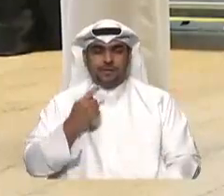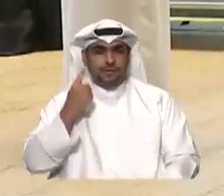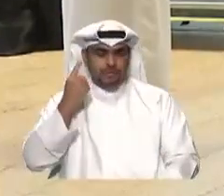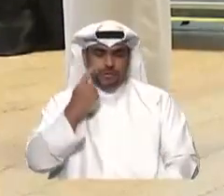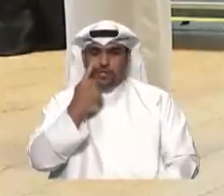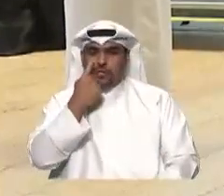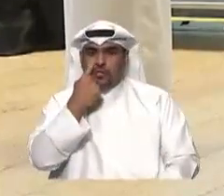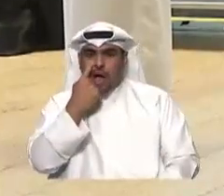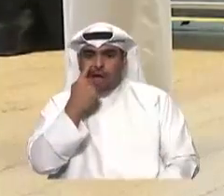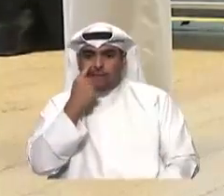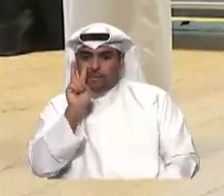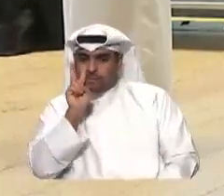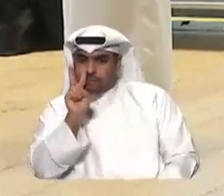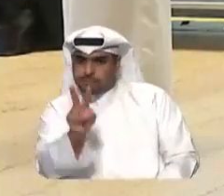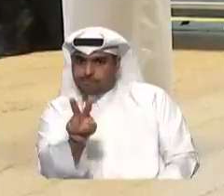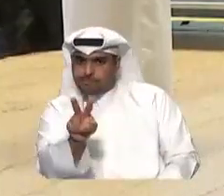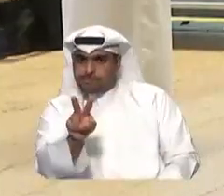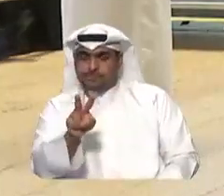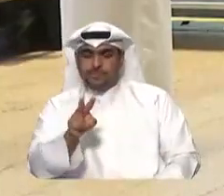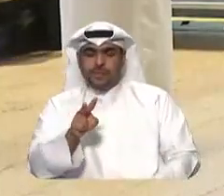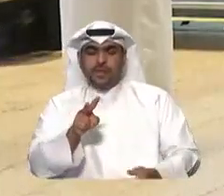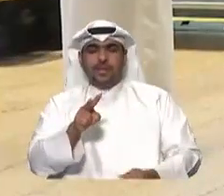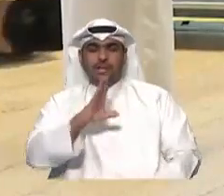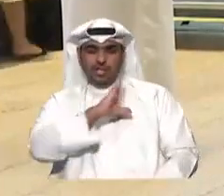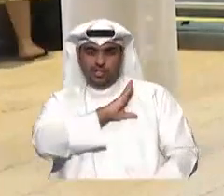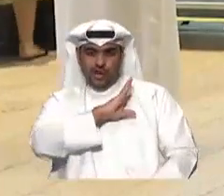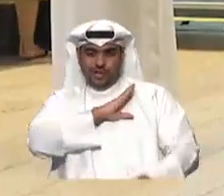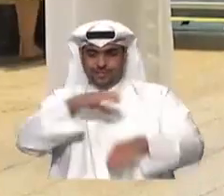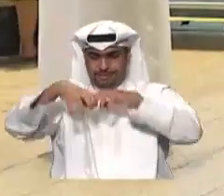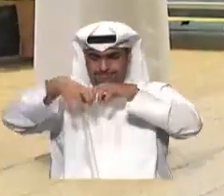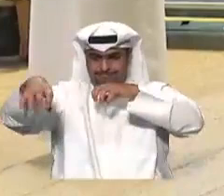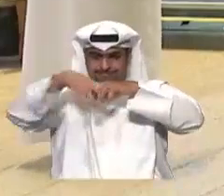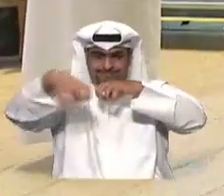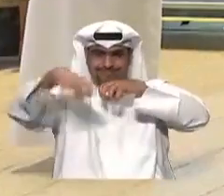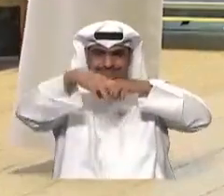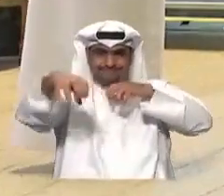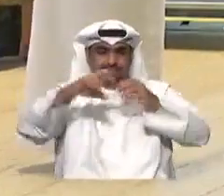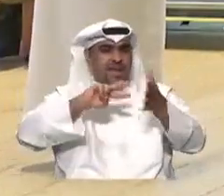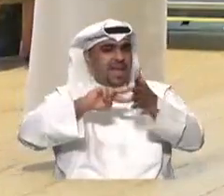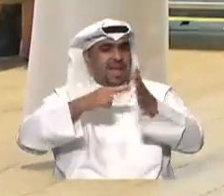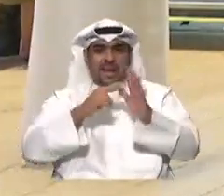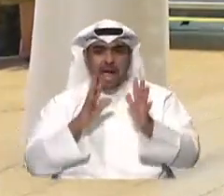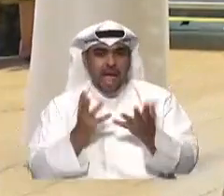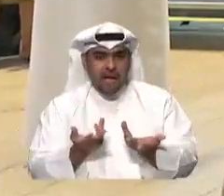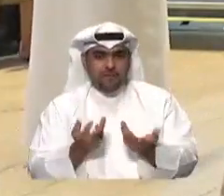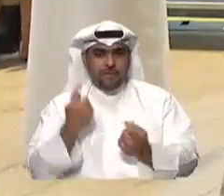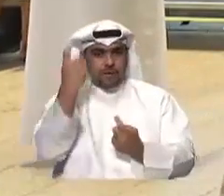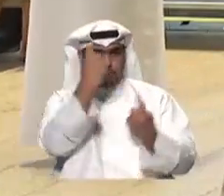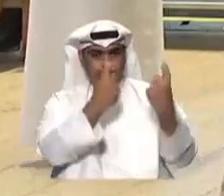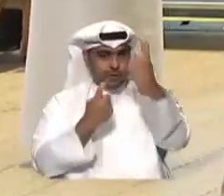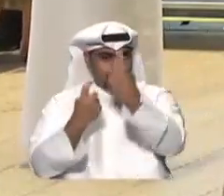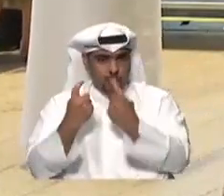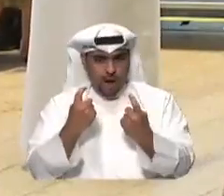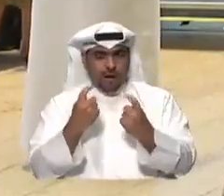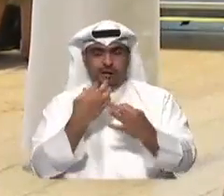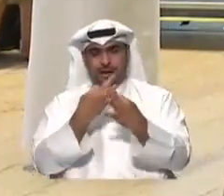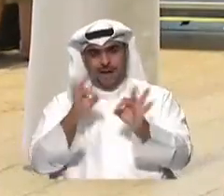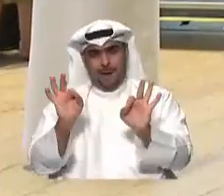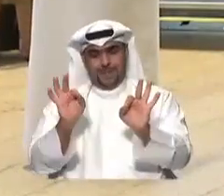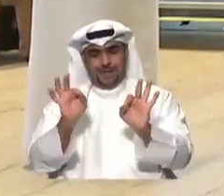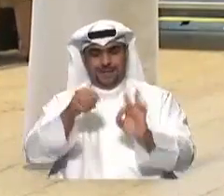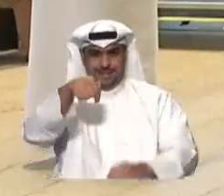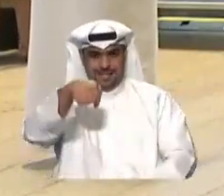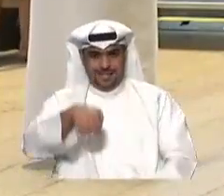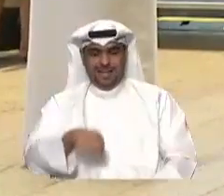صنوف وحدات الجيش الكويتي، طبيعة عملها وما ينتظرهم في حال انضمامهم